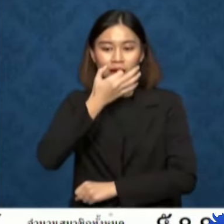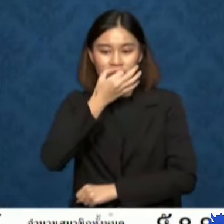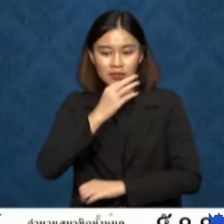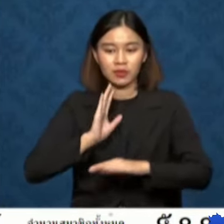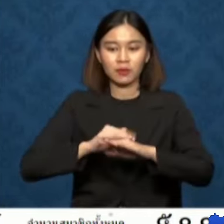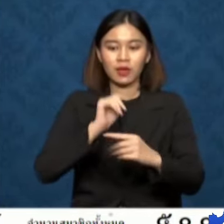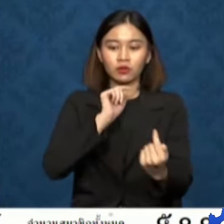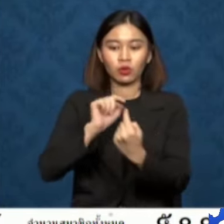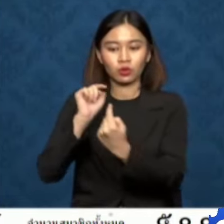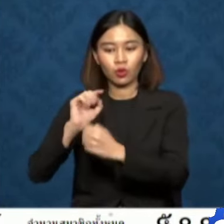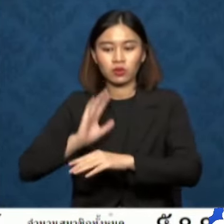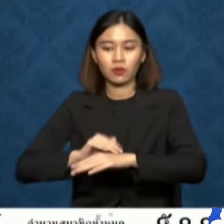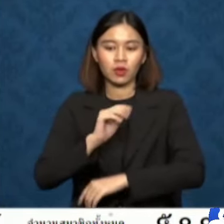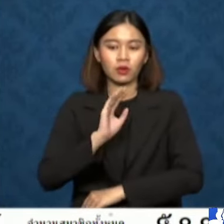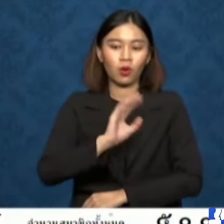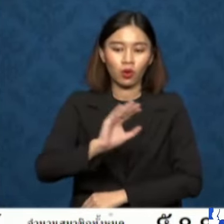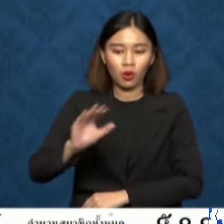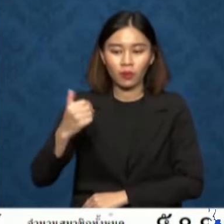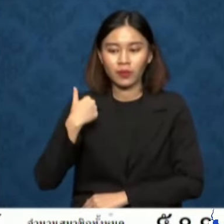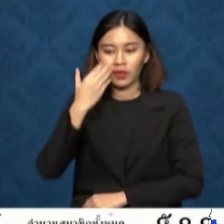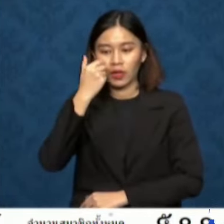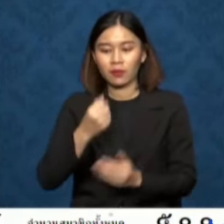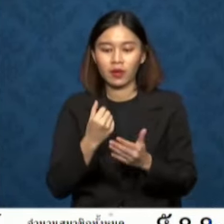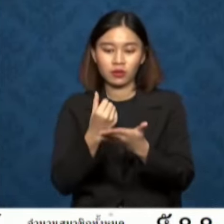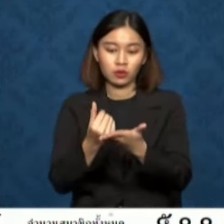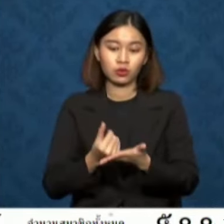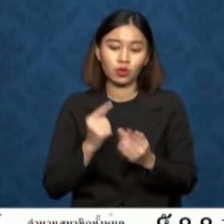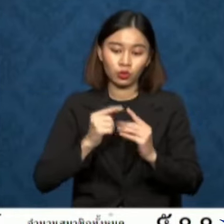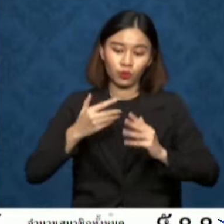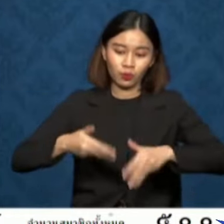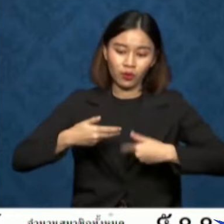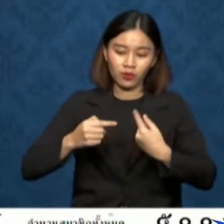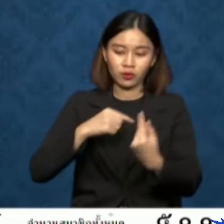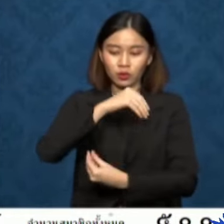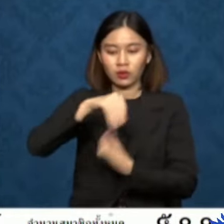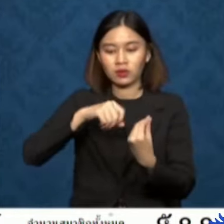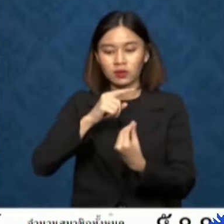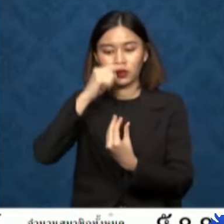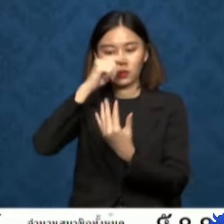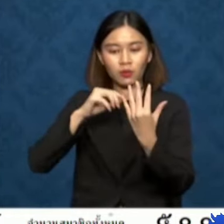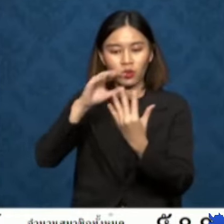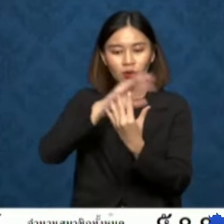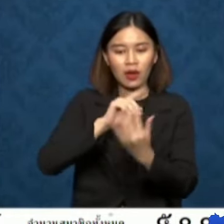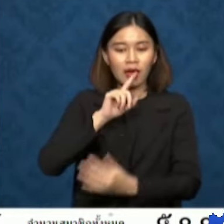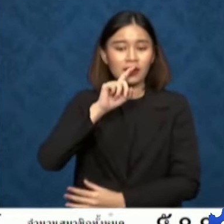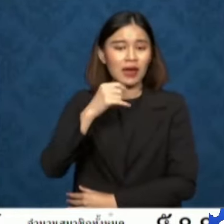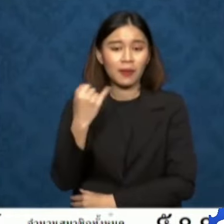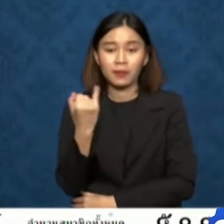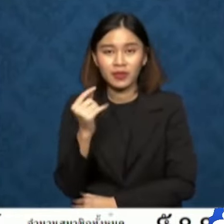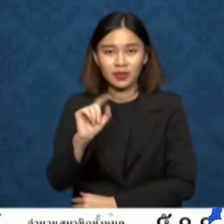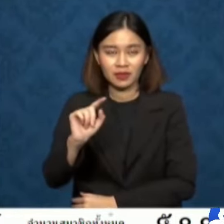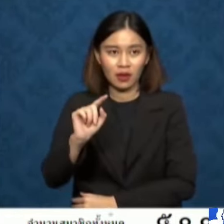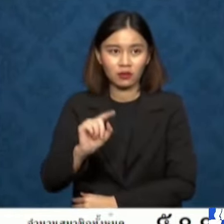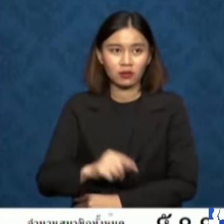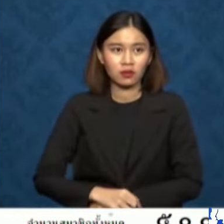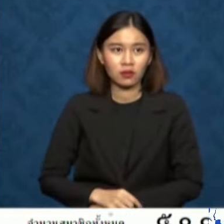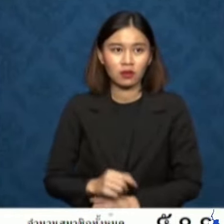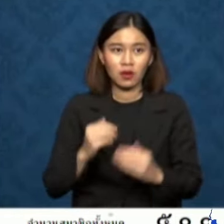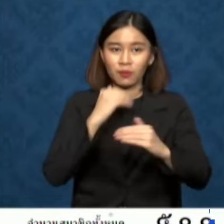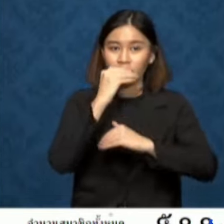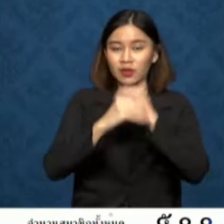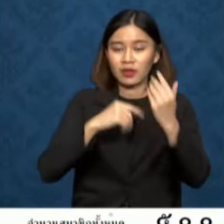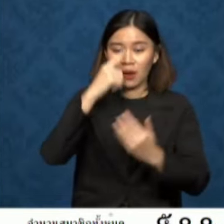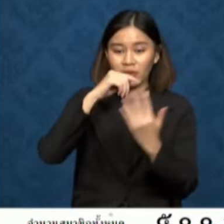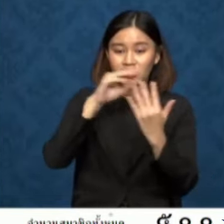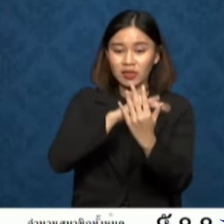ทที่เขามีศักยภาพเพื่อสร้างมูลค่าทางเศรษฐกิจให้กับประเทศมันไม่ดีตรงไหนครับมันไม่ดีต่อการพัฒเทศตรง